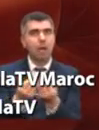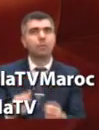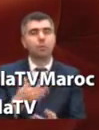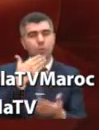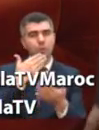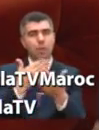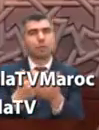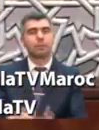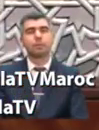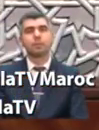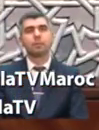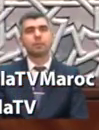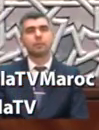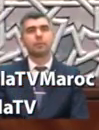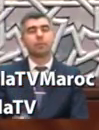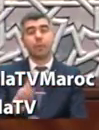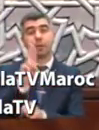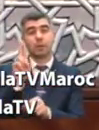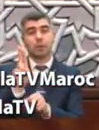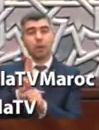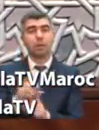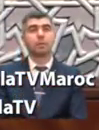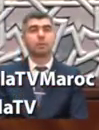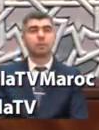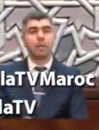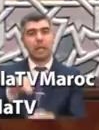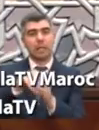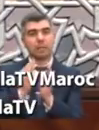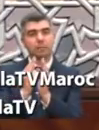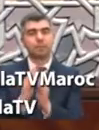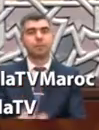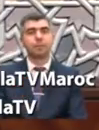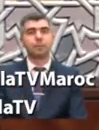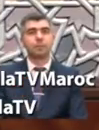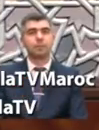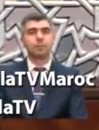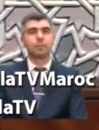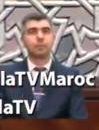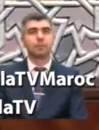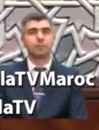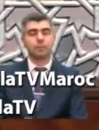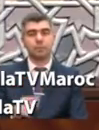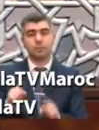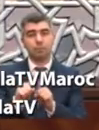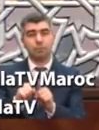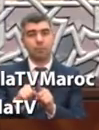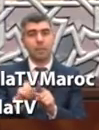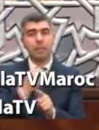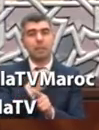شكرا. السؤال الرابع في هذا القطاع لفريق العداله والتنميه عن تقييم خدمات الطب الاستعجالي